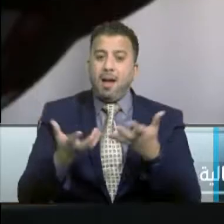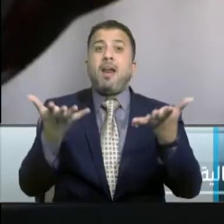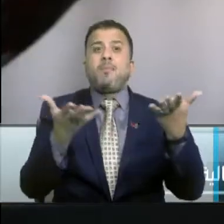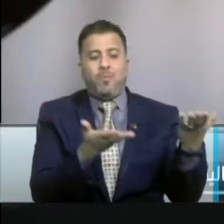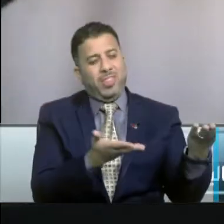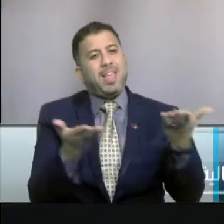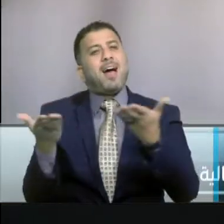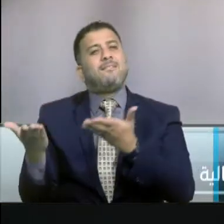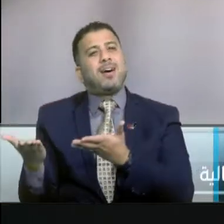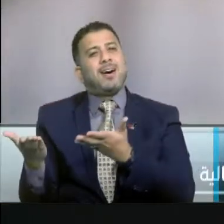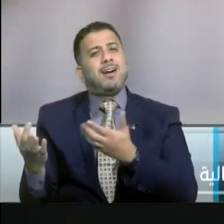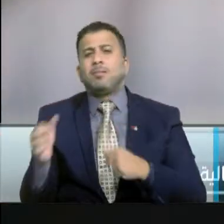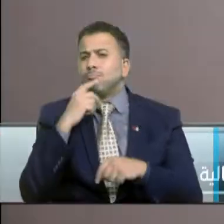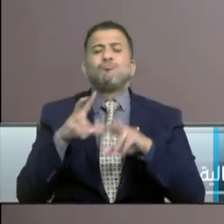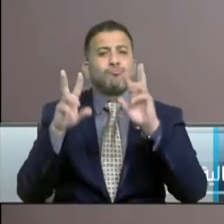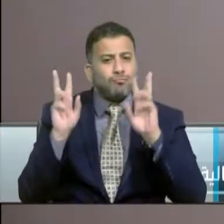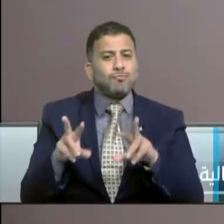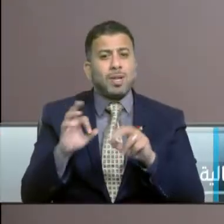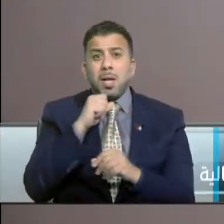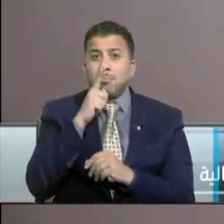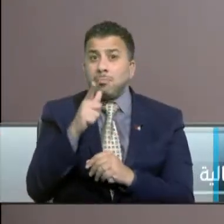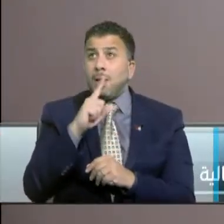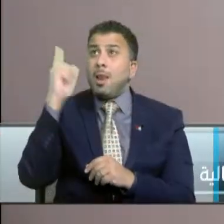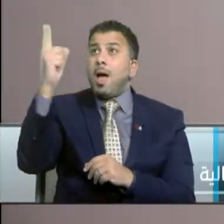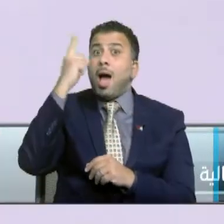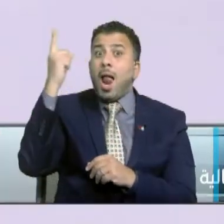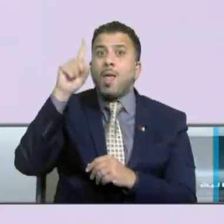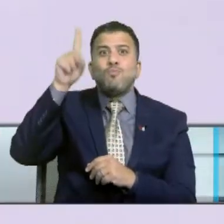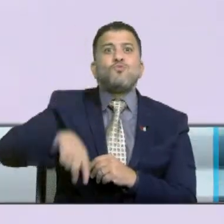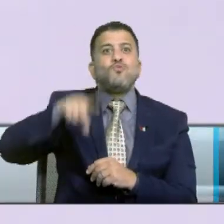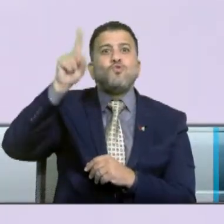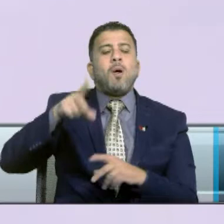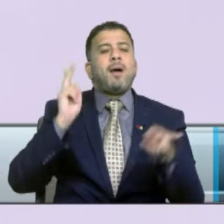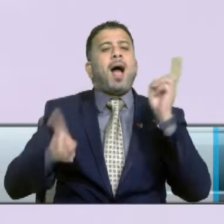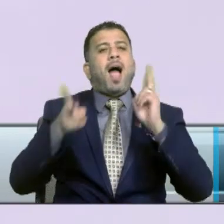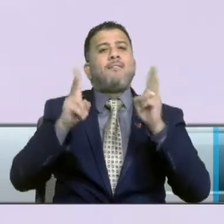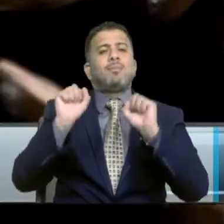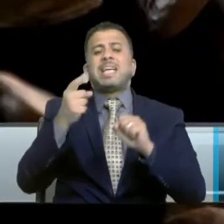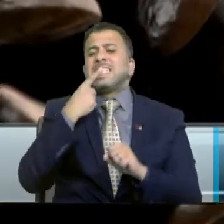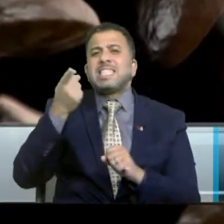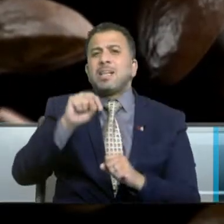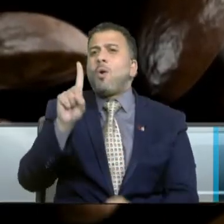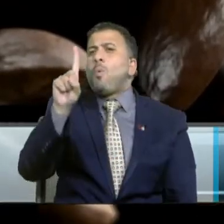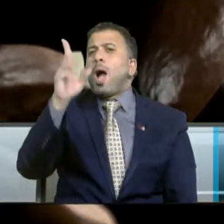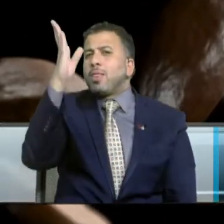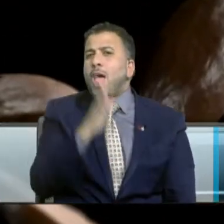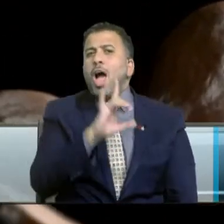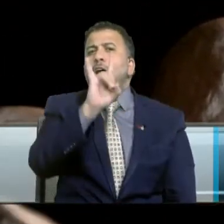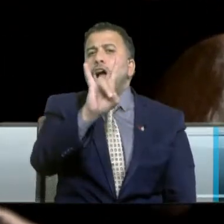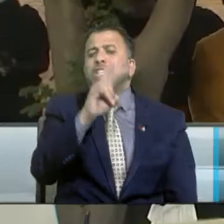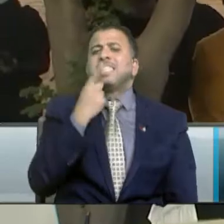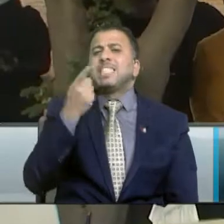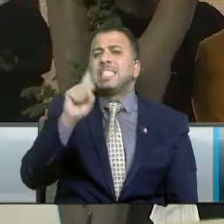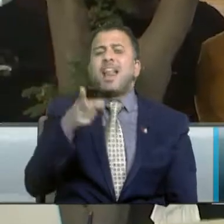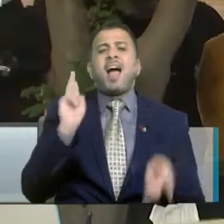والضيافة، ولأنها كذلك خصص لها العالم يوماً ليحتفي بها في الأول من أكتوبر من كل